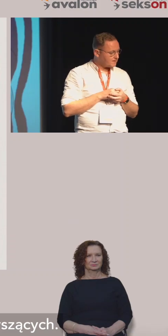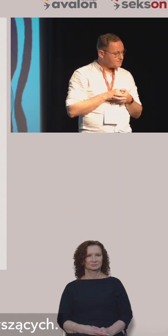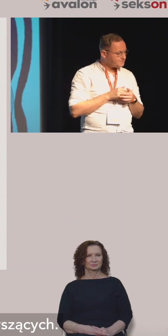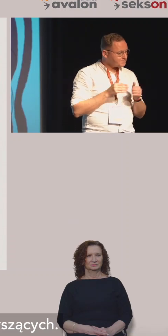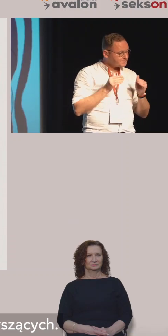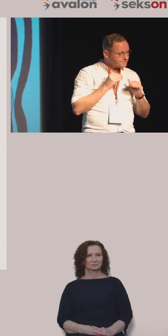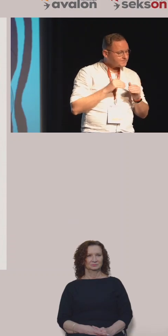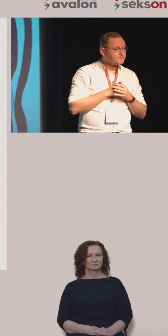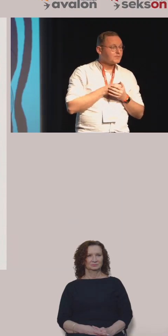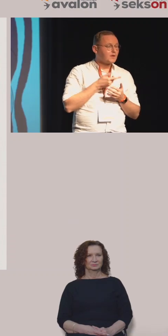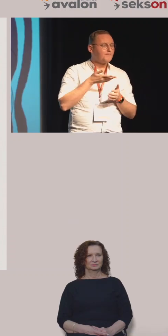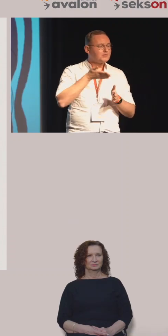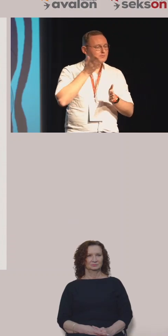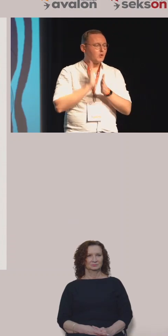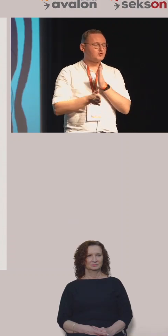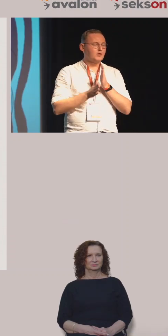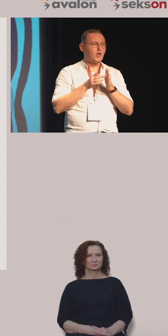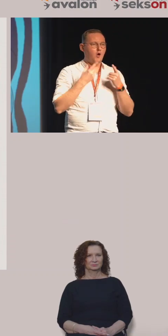niesłyszących.